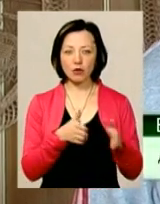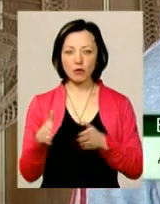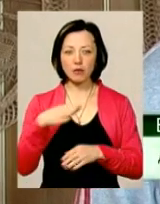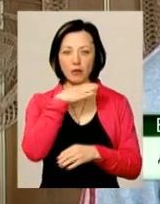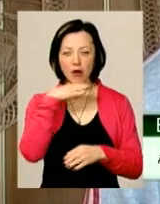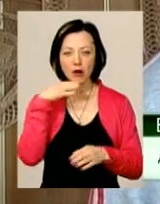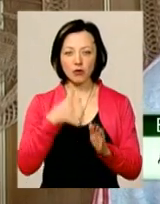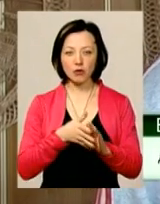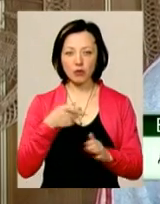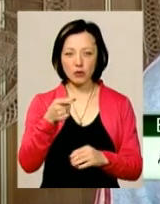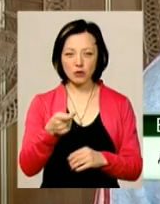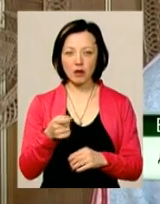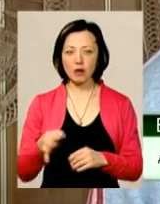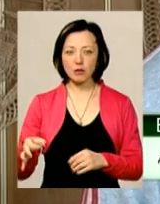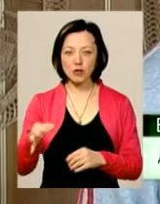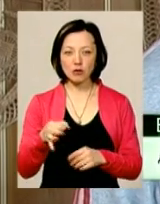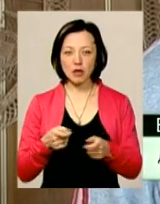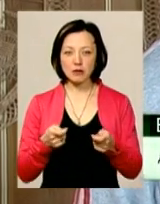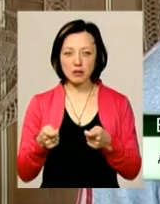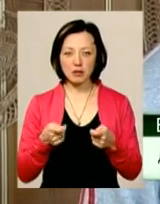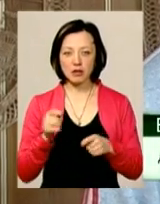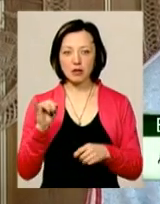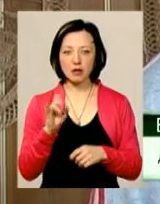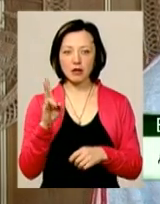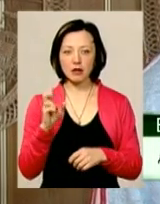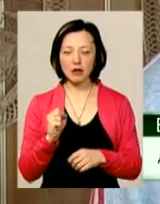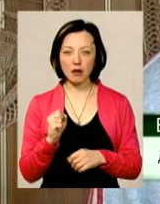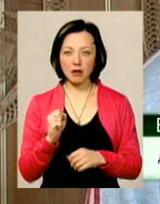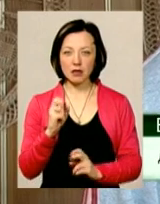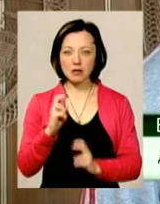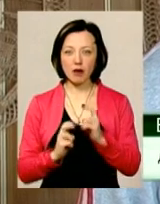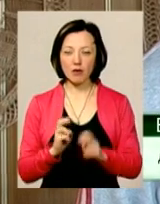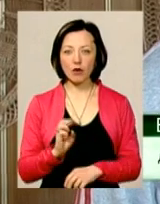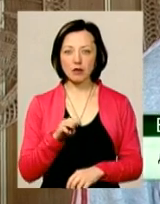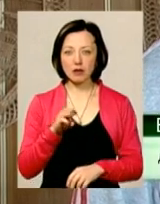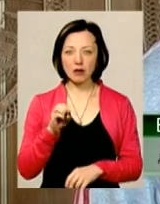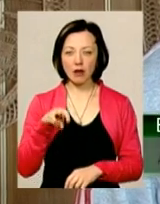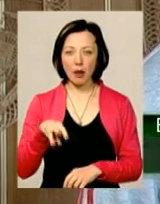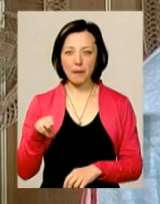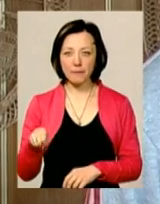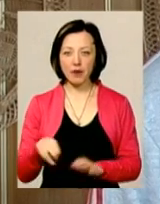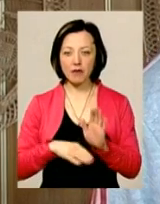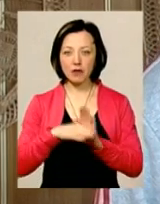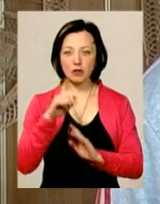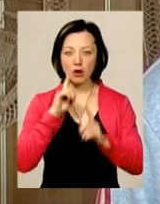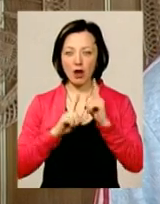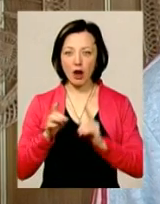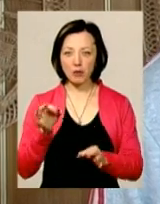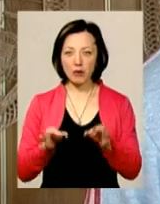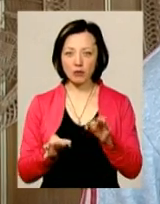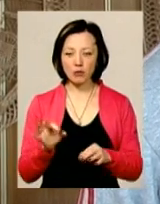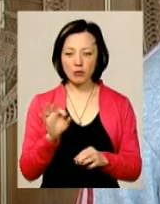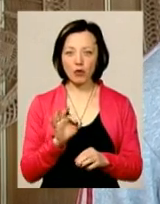позовів. Це і на обласну адміністрацію, і на завод «Темп», і Вищу раду правосуддя стосовно